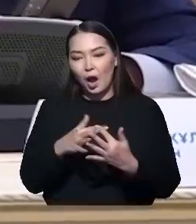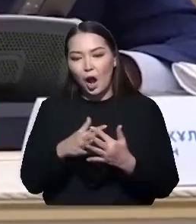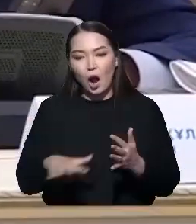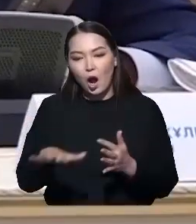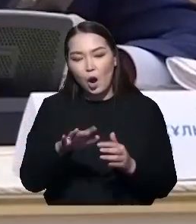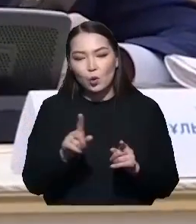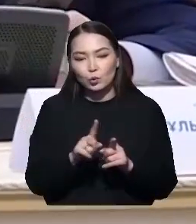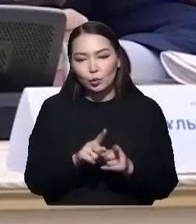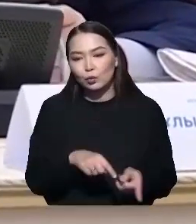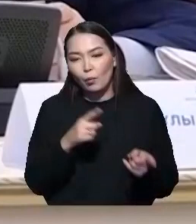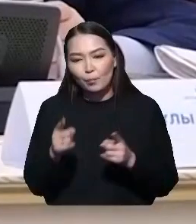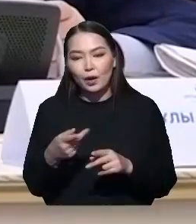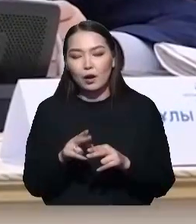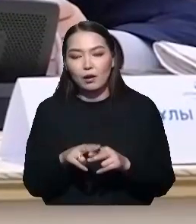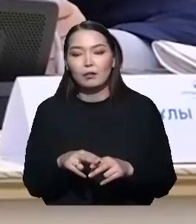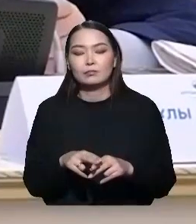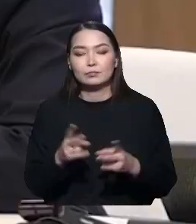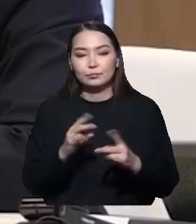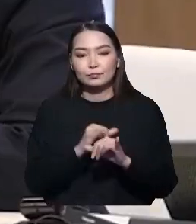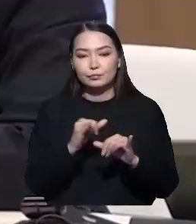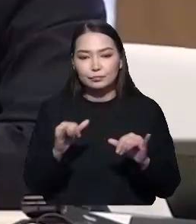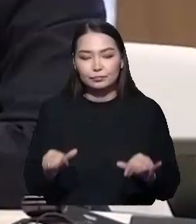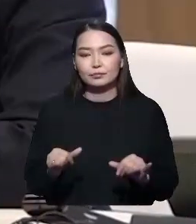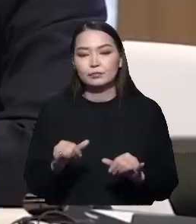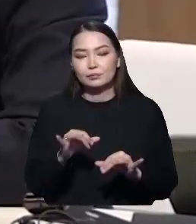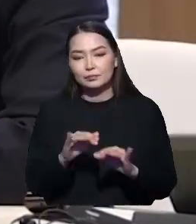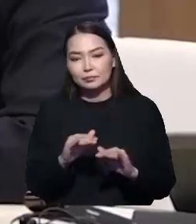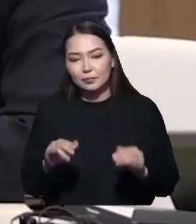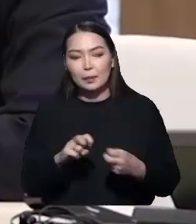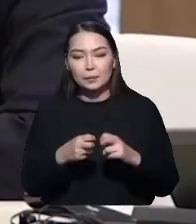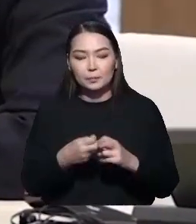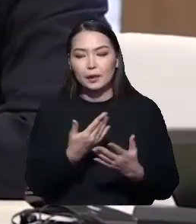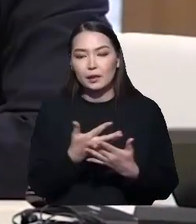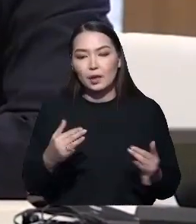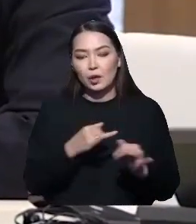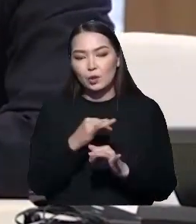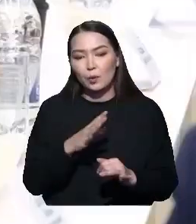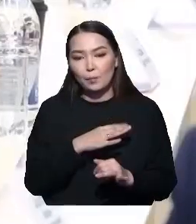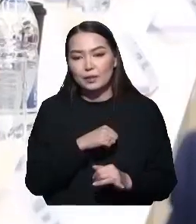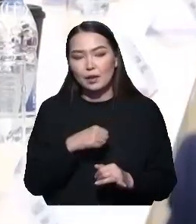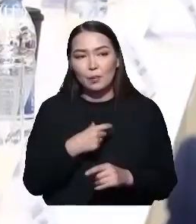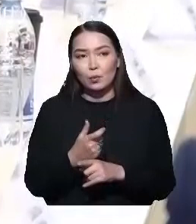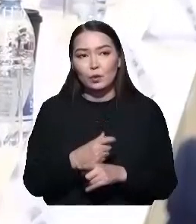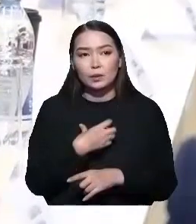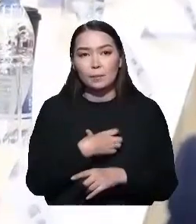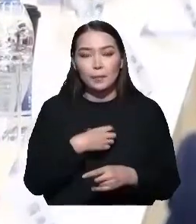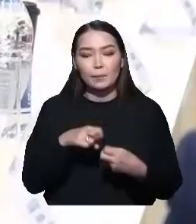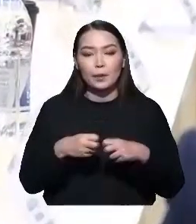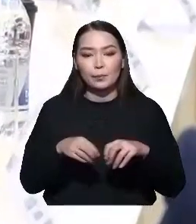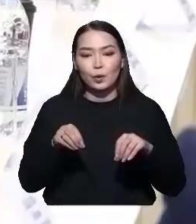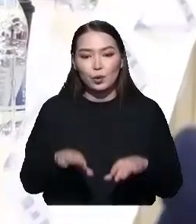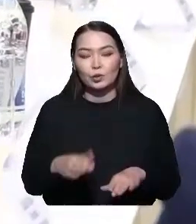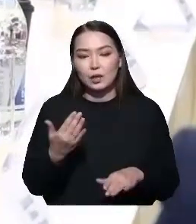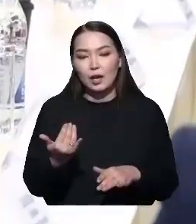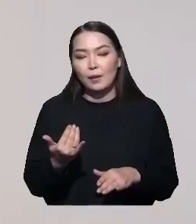көшу, әдебиеттің дамуы, кітап шығару, балалар басылымдары мәселесі де қозғалды. Мұндай жиын өзекті мәселелерді шешудің қозғаушы күші